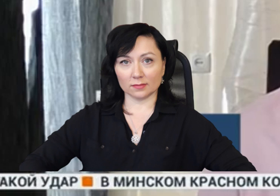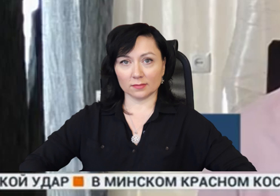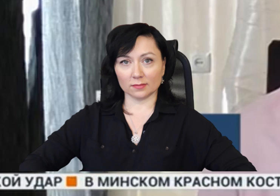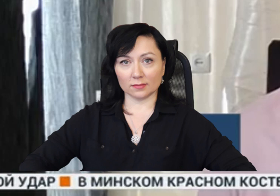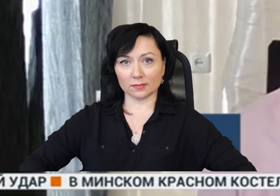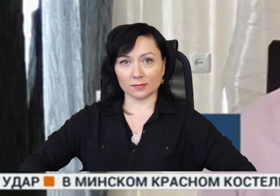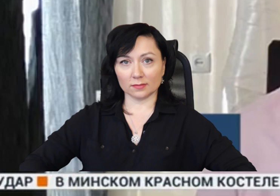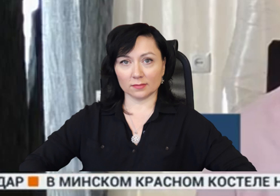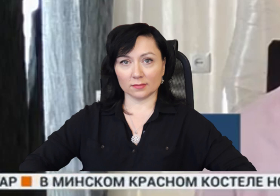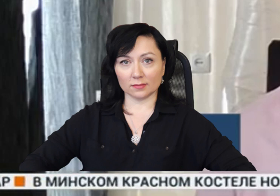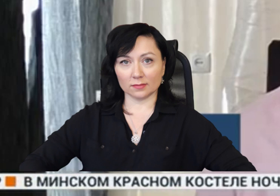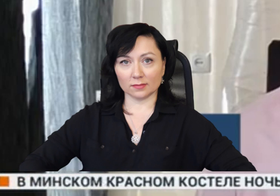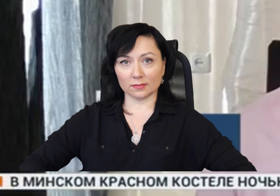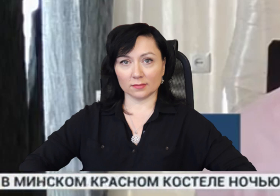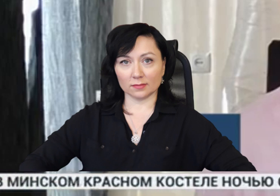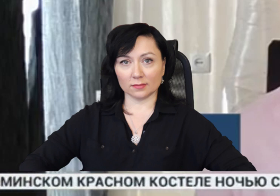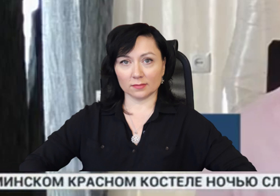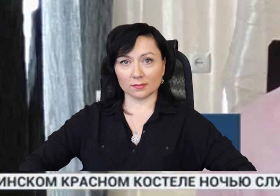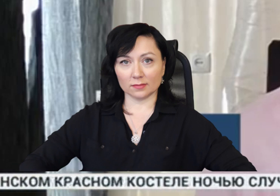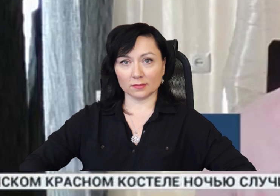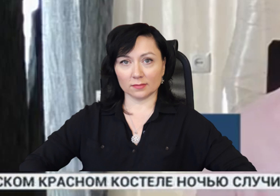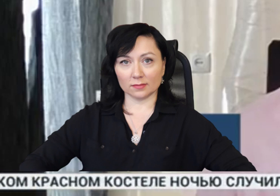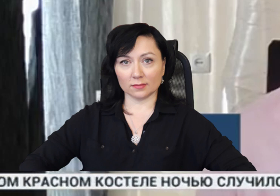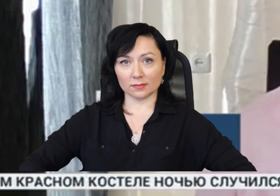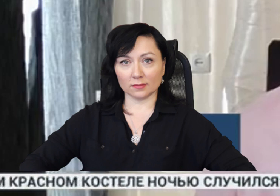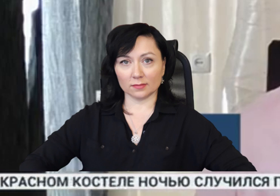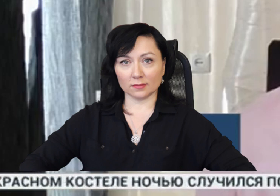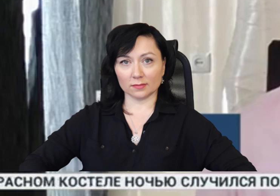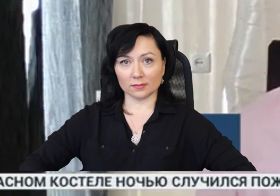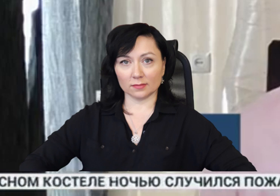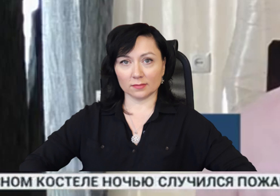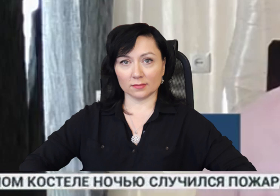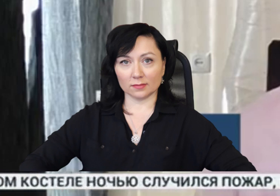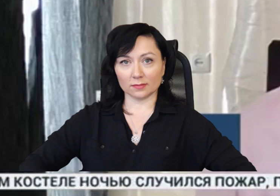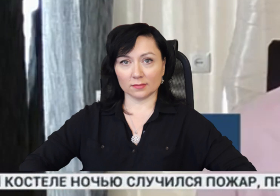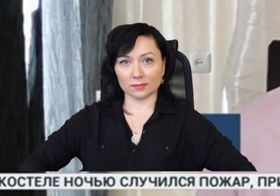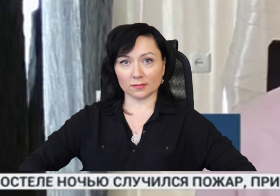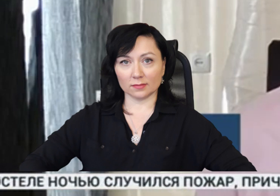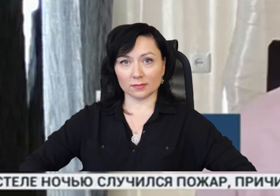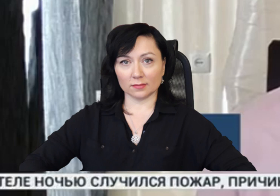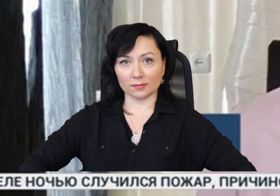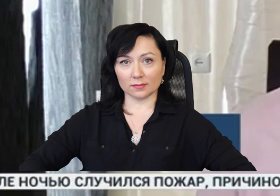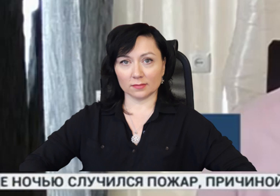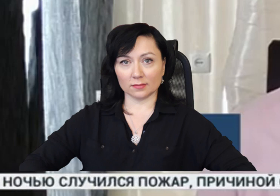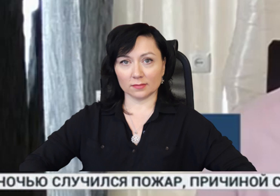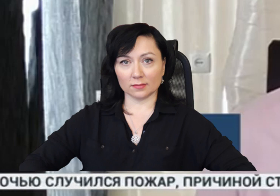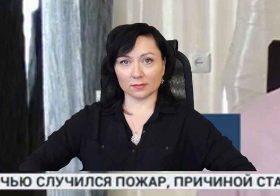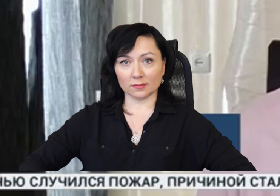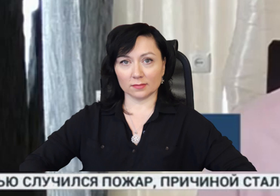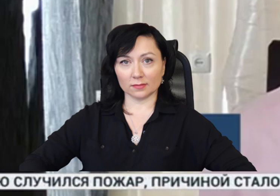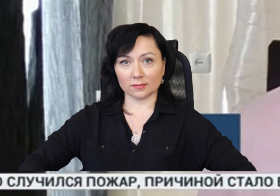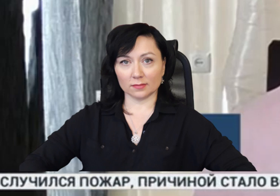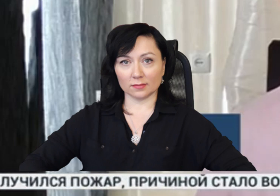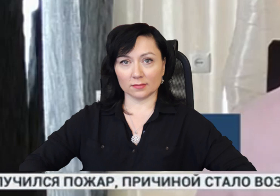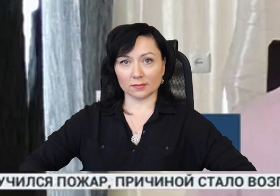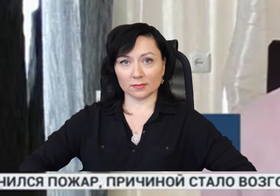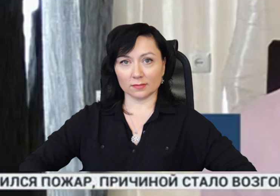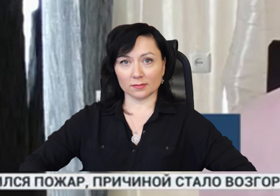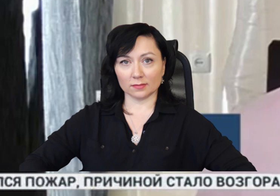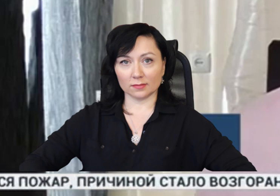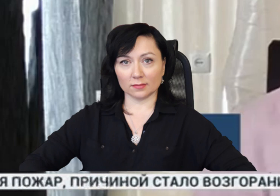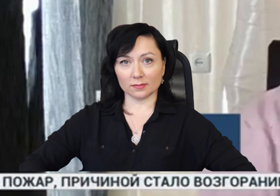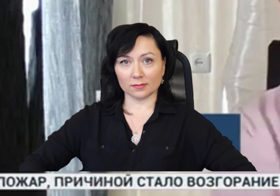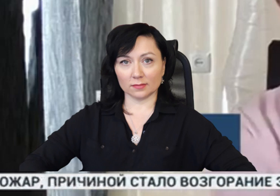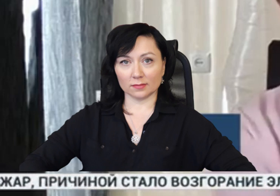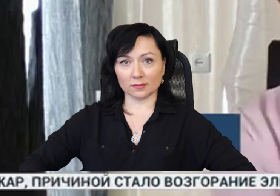Вестник ассоциации туроператоров России который является источником этой новости всегда держит вас в